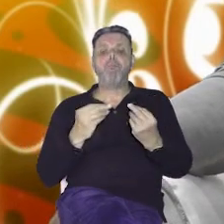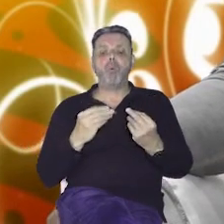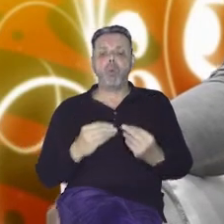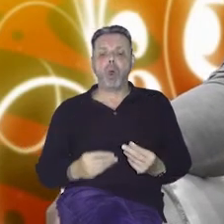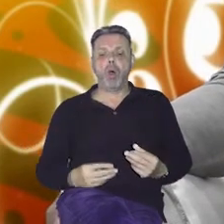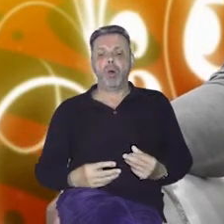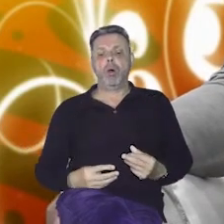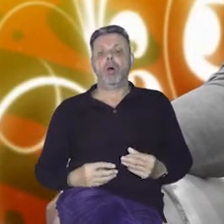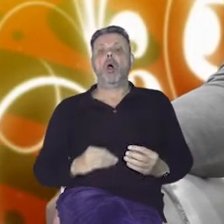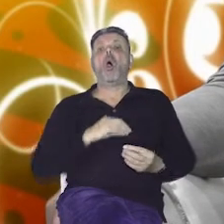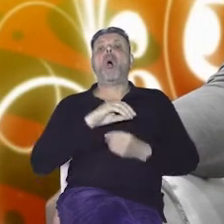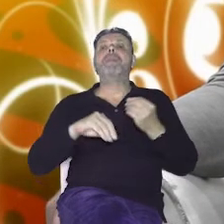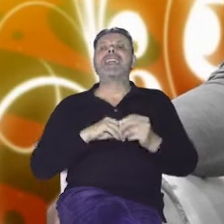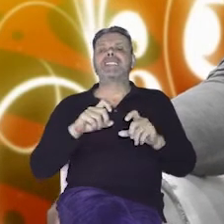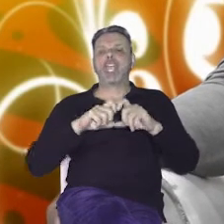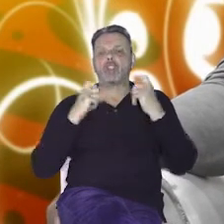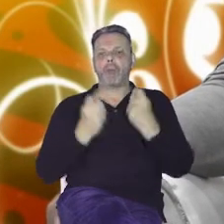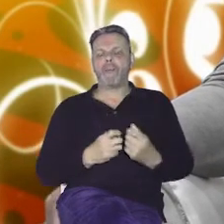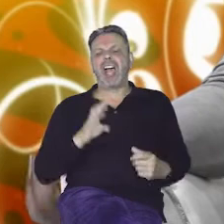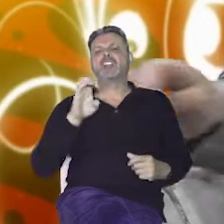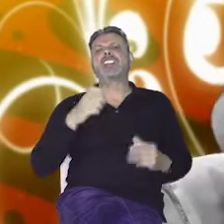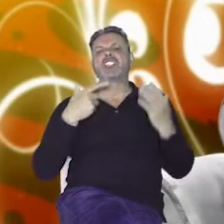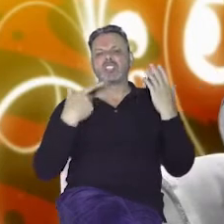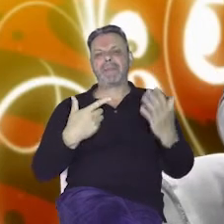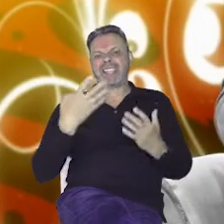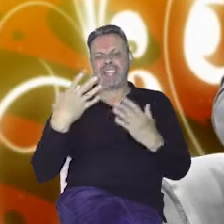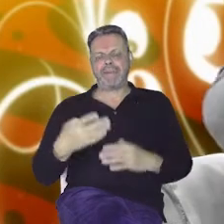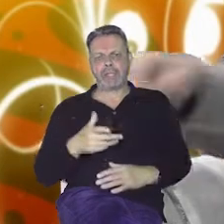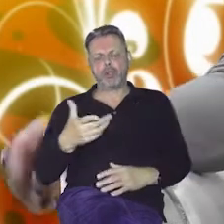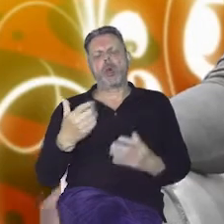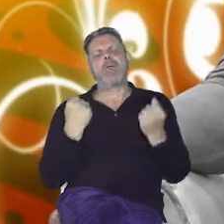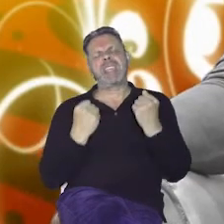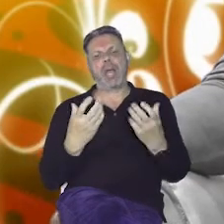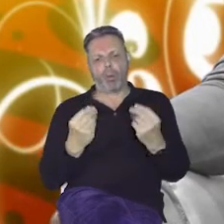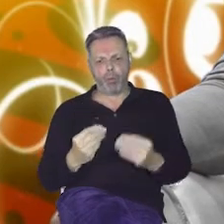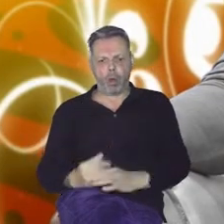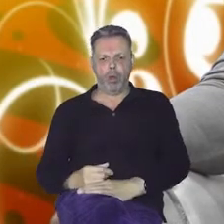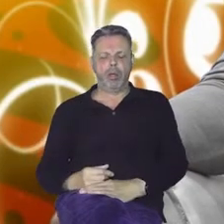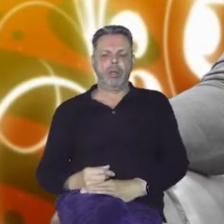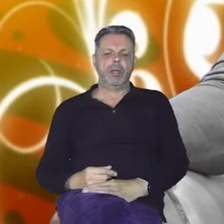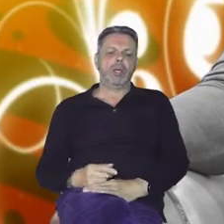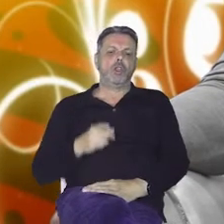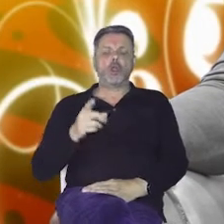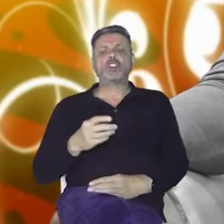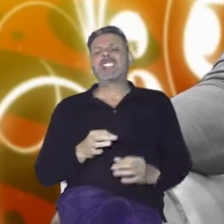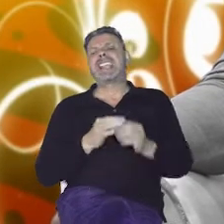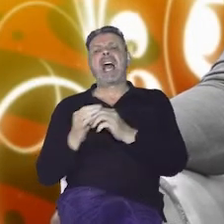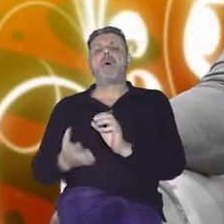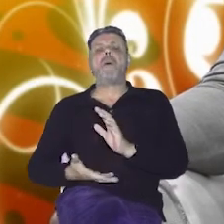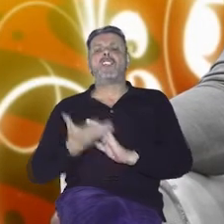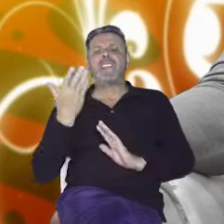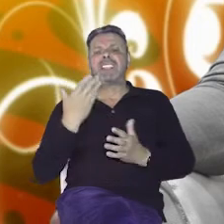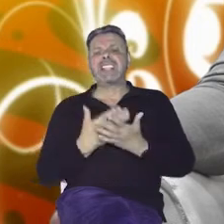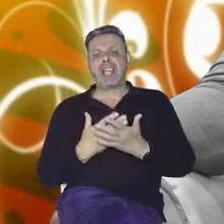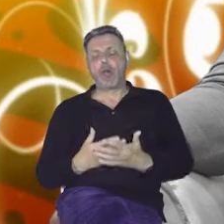379 obiteljskih domova. Strašno puno. To je jako puno i to se, ja mislim, će se stalno povećavati zato, jer mi to vidimo u